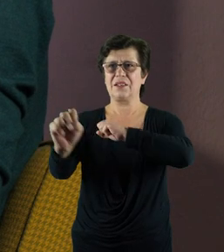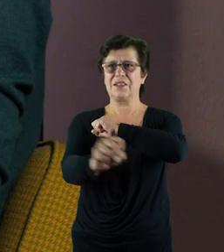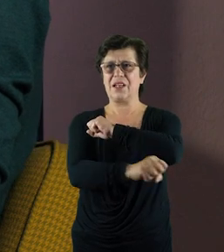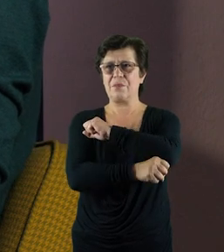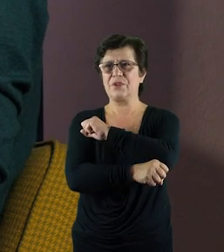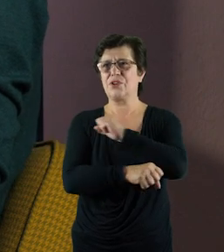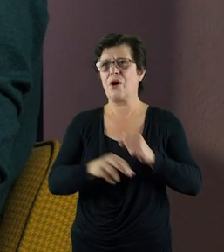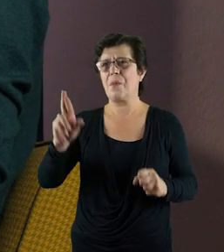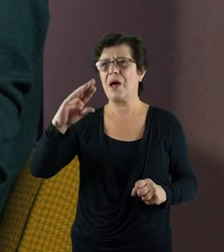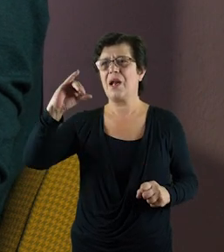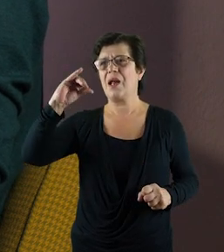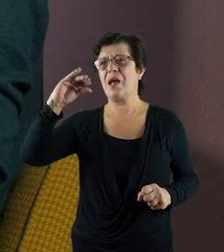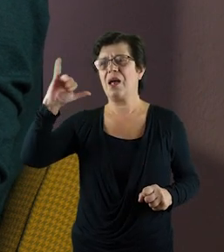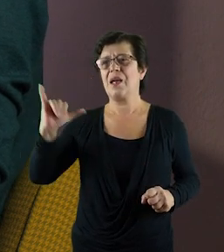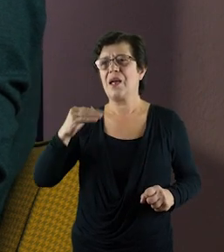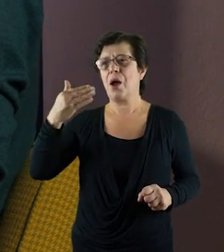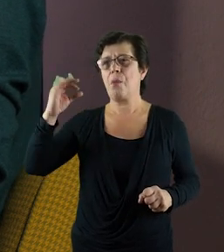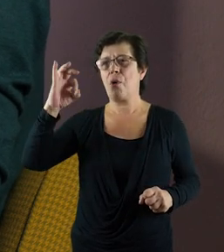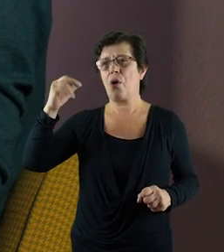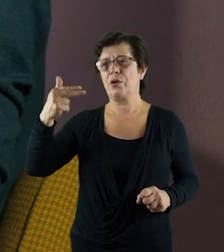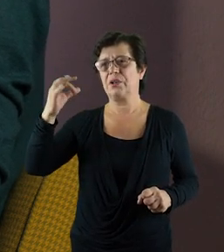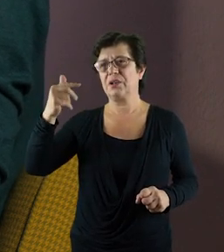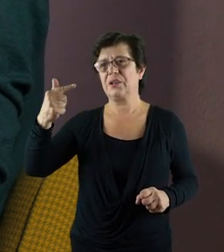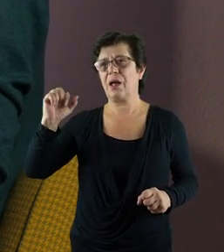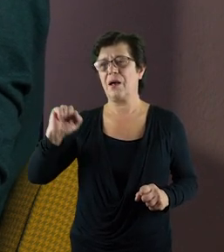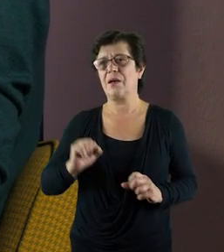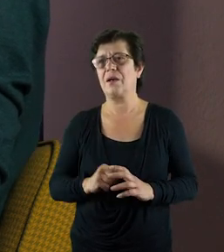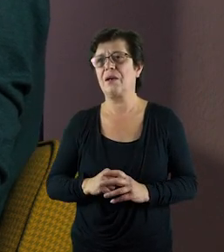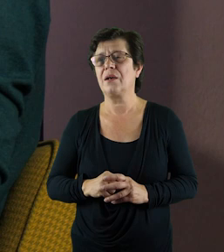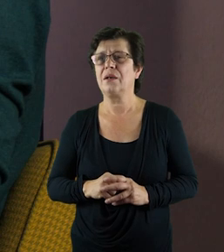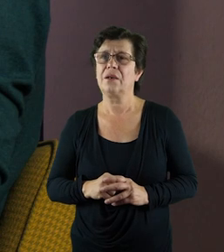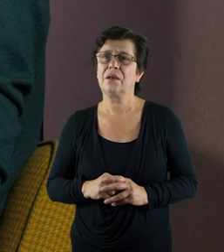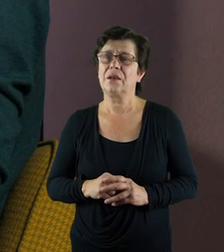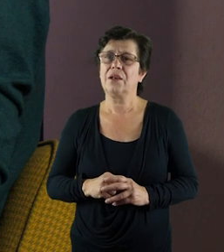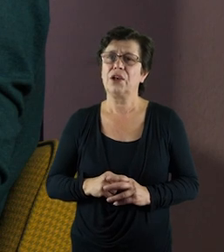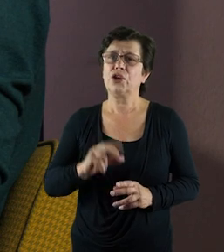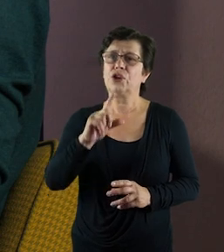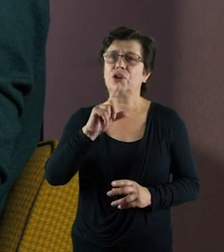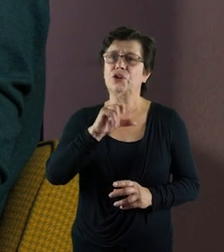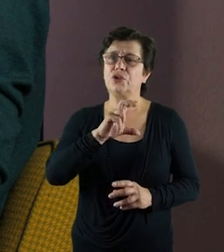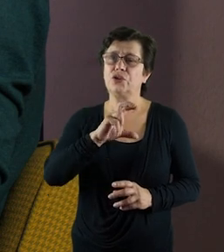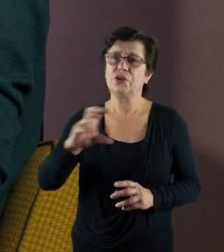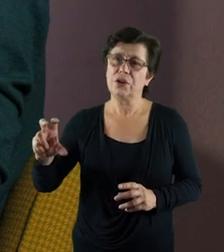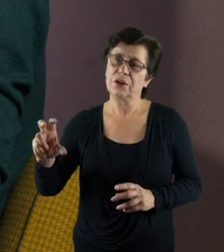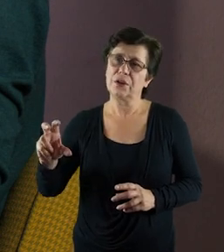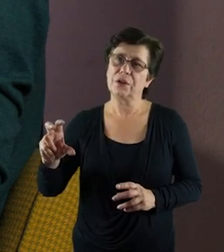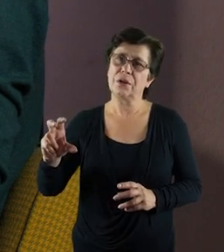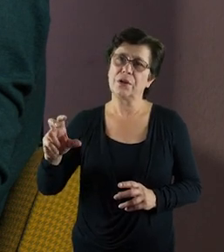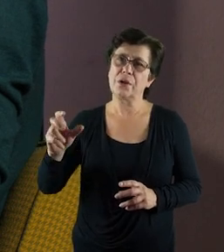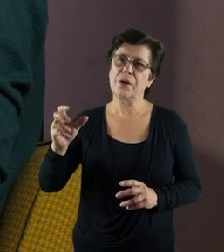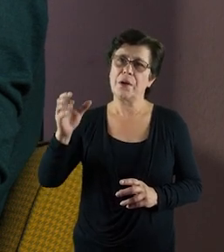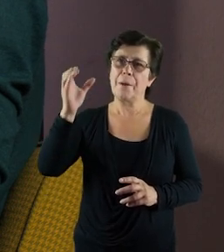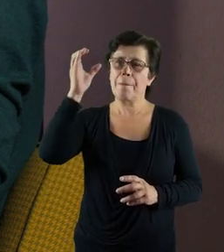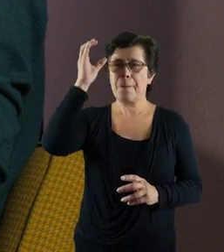Reymonta. To taka anegdota. I jeszcze jedna rzecz mi chodzi po głowie. Czy Przyboś... Chodzą mi